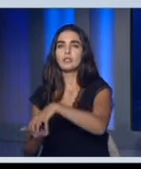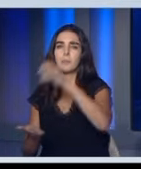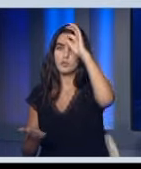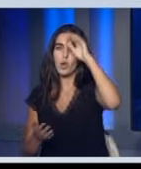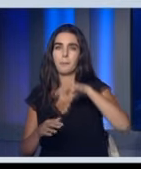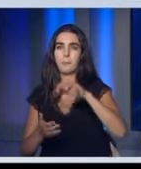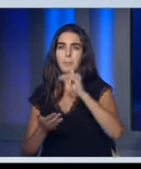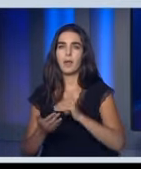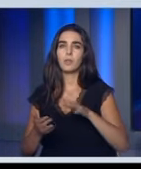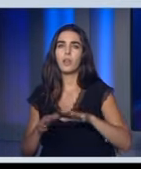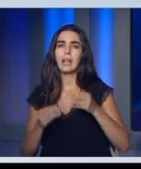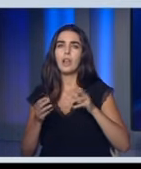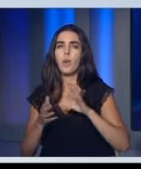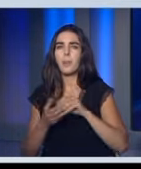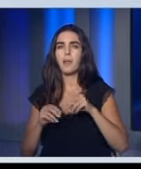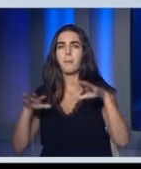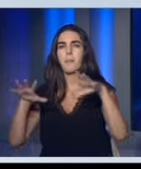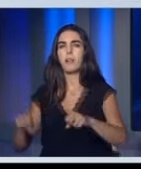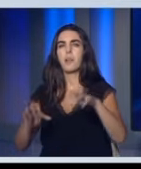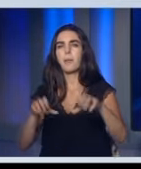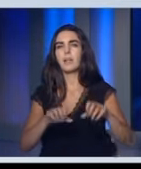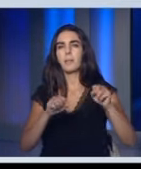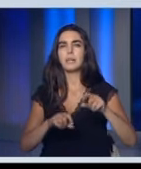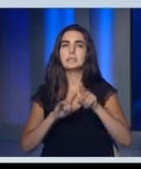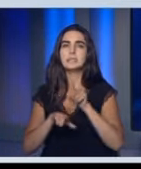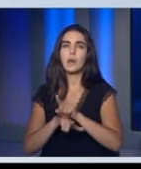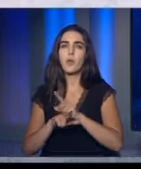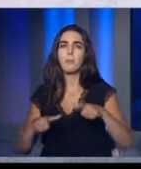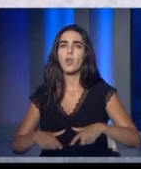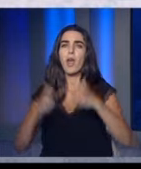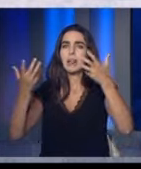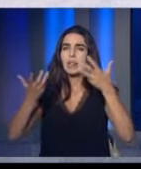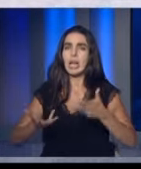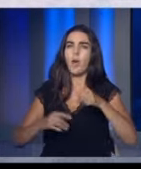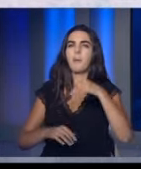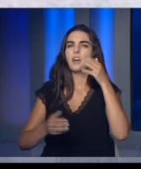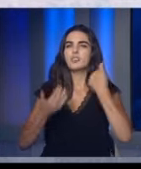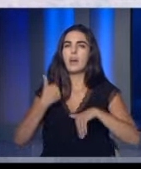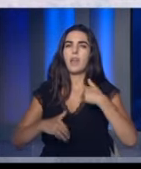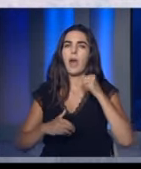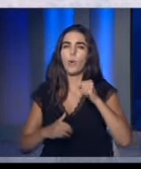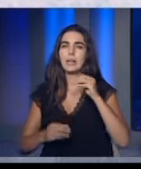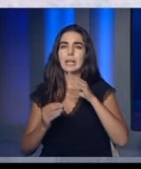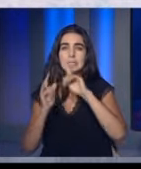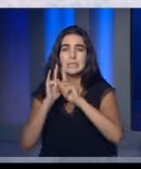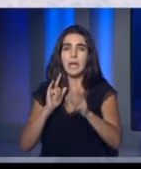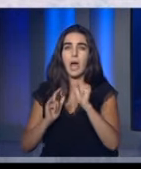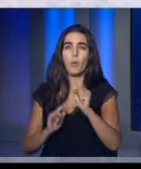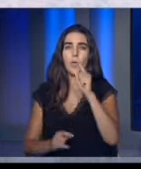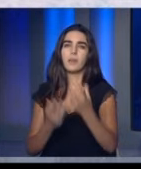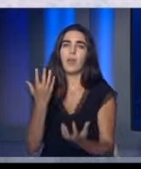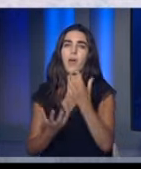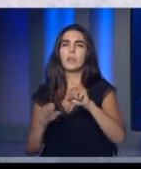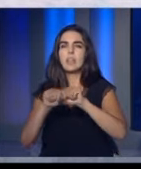الإسلامية موقع رويسات العلم في تلال كفر شوبة اللبنانية المحتلة بصاروخ بركان ثقيل، وأصابوا إصابة مباشرة